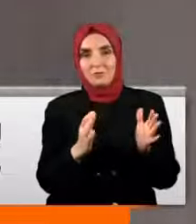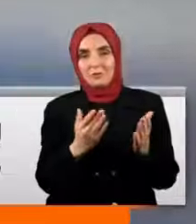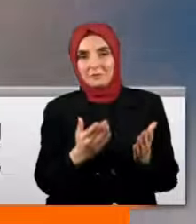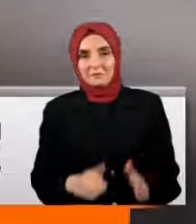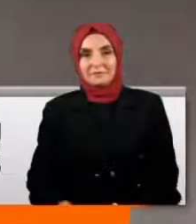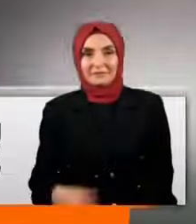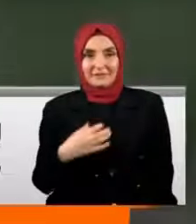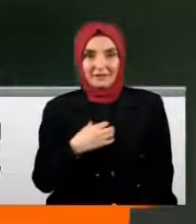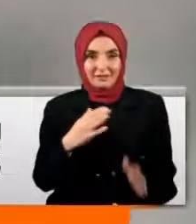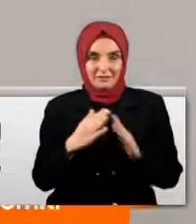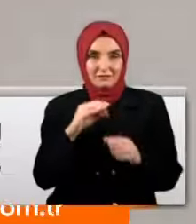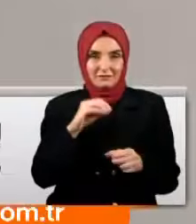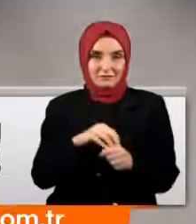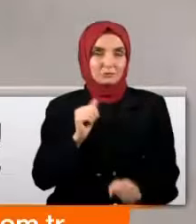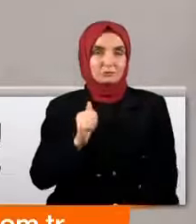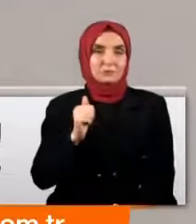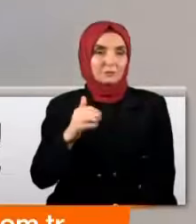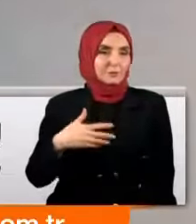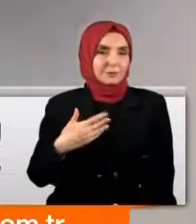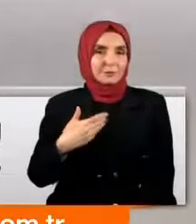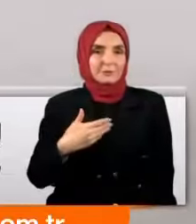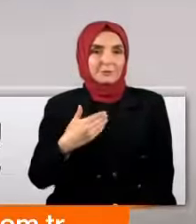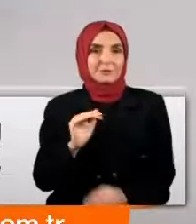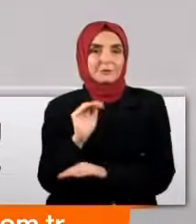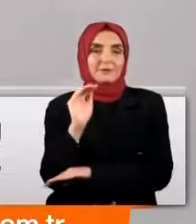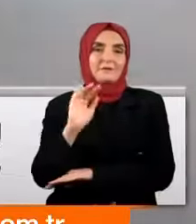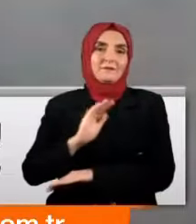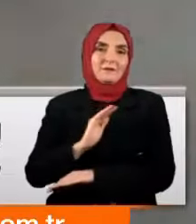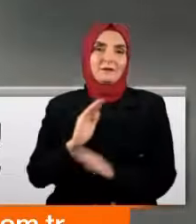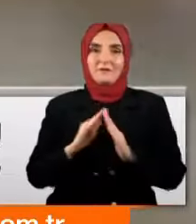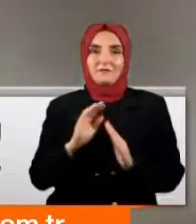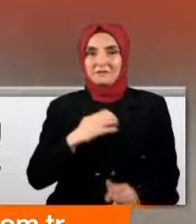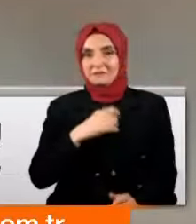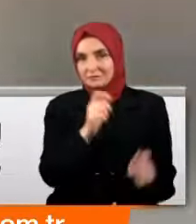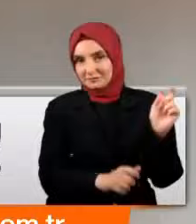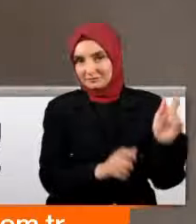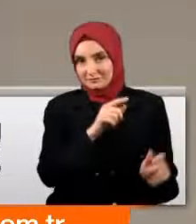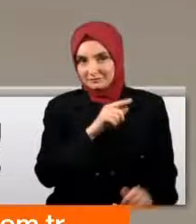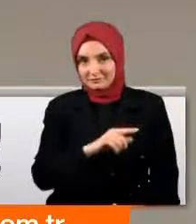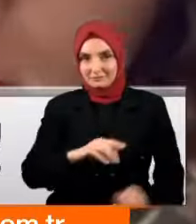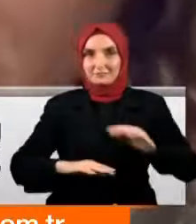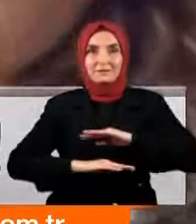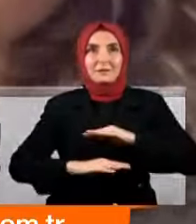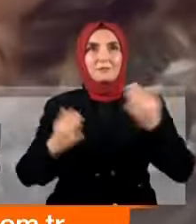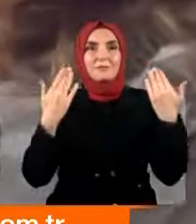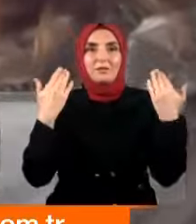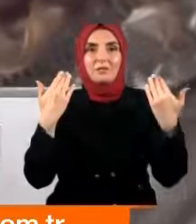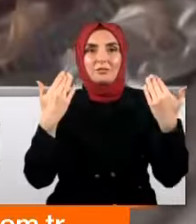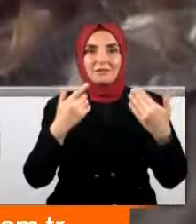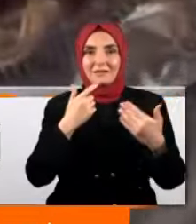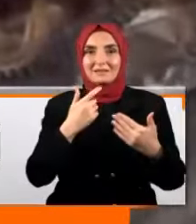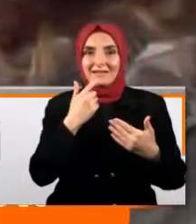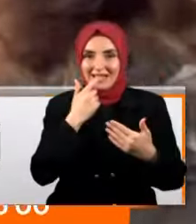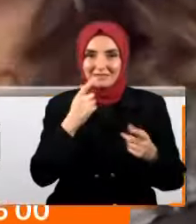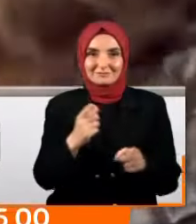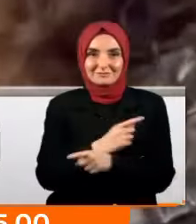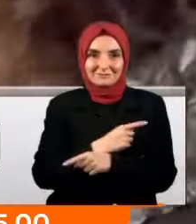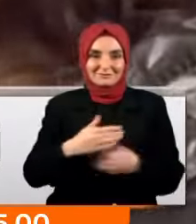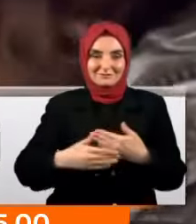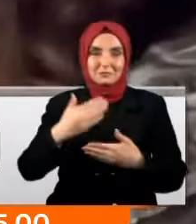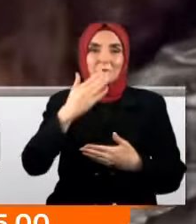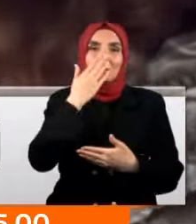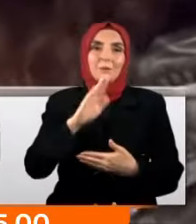diken üstünde oturan ev sahipleri korkuluksuz balkona dönüşen odalarına 3. günün sonunda duvar örülmesiyle bir nebze